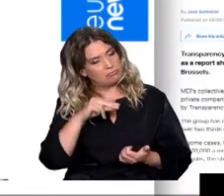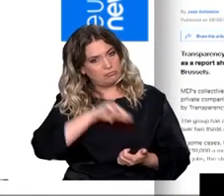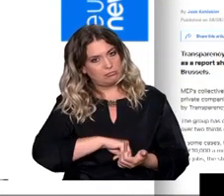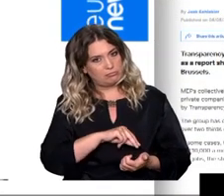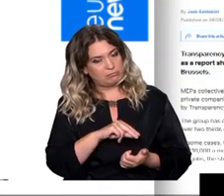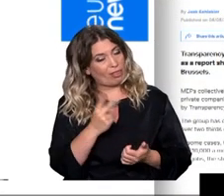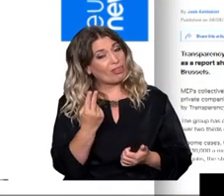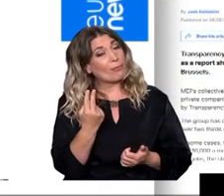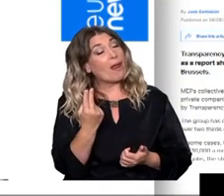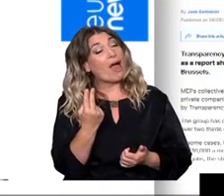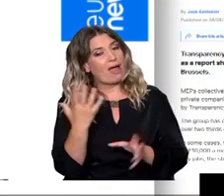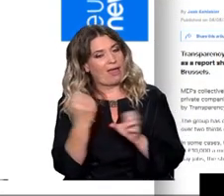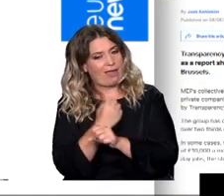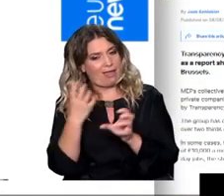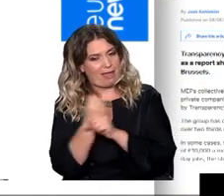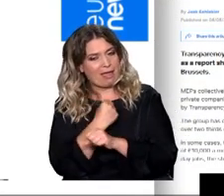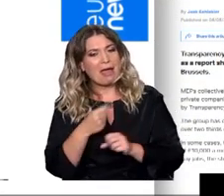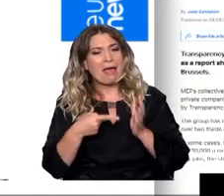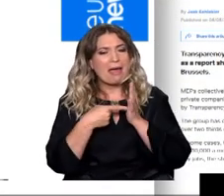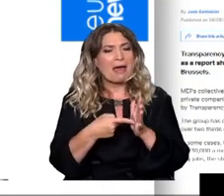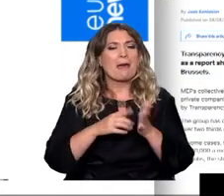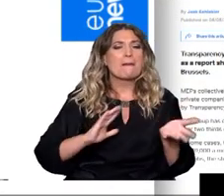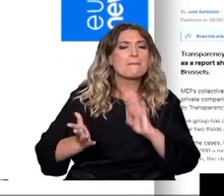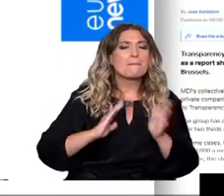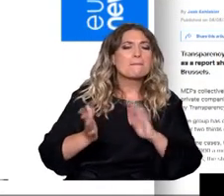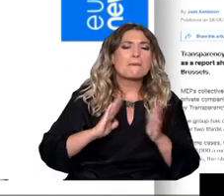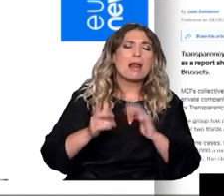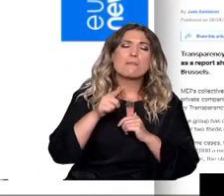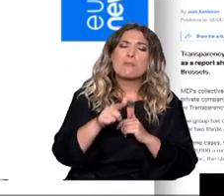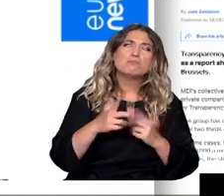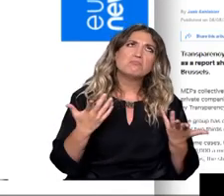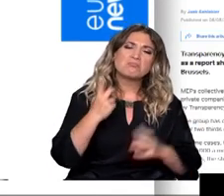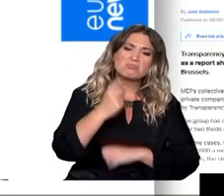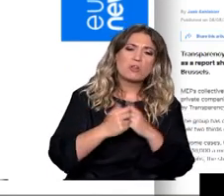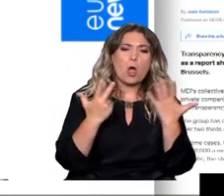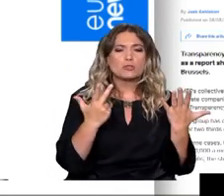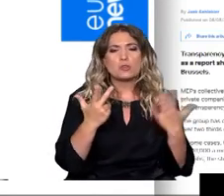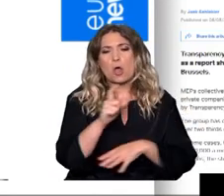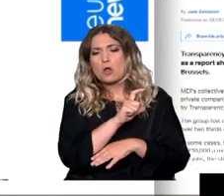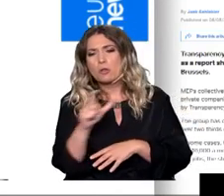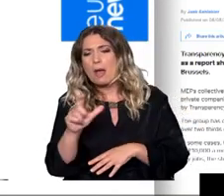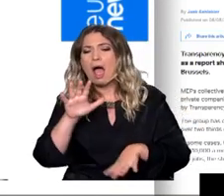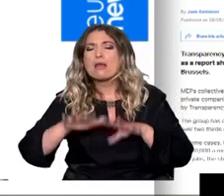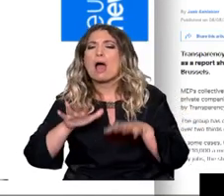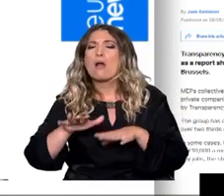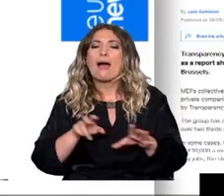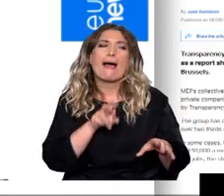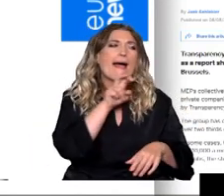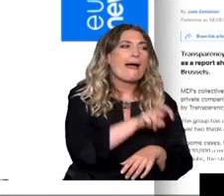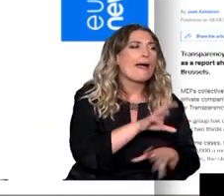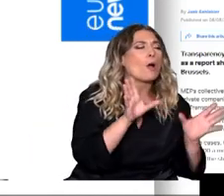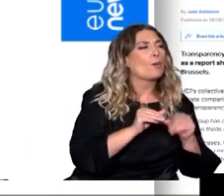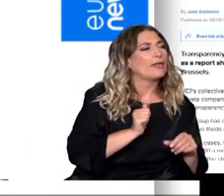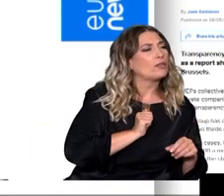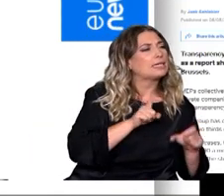ευρωβουλευτές συλλογικά κερδίζουν περισσότερα από 8,6 εκατομμύρια ευρώ ετησίως από εξωτερικές θέσεις εργασίας, μεταξύ άλλων από ιδιωτικές